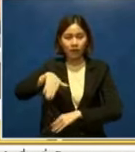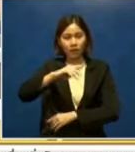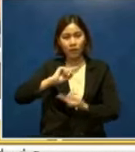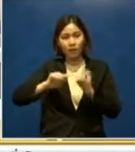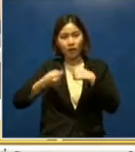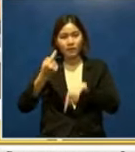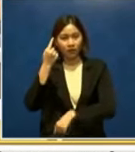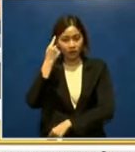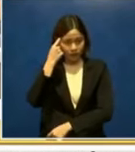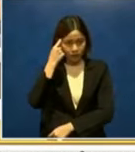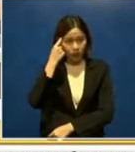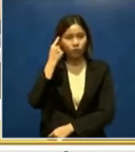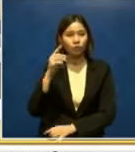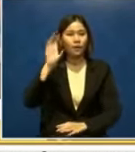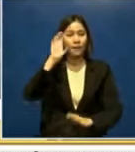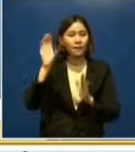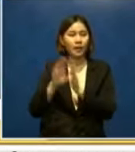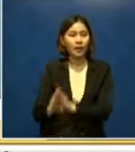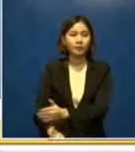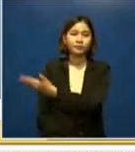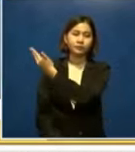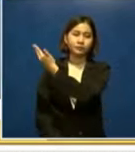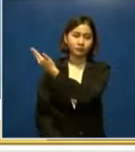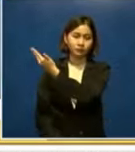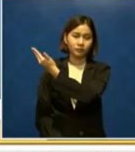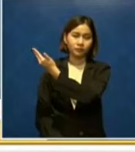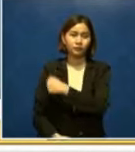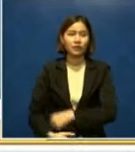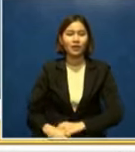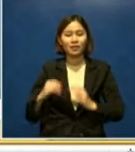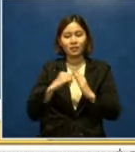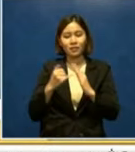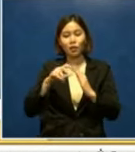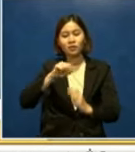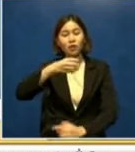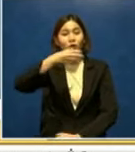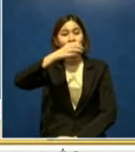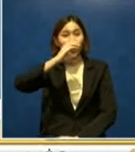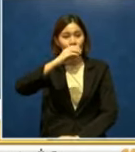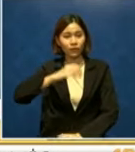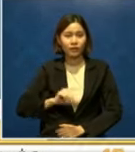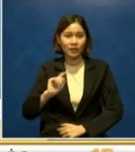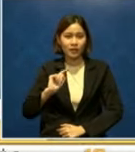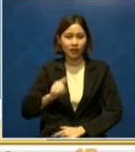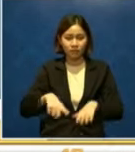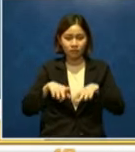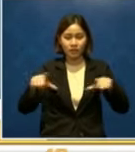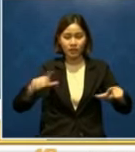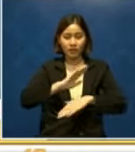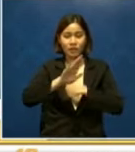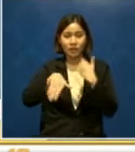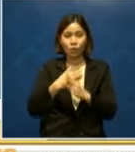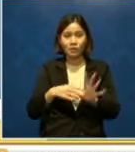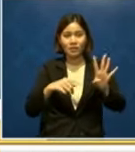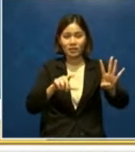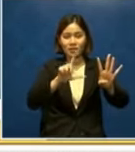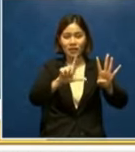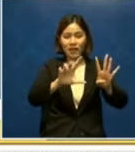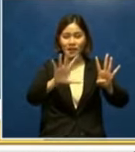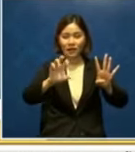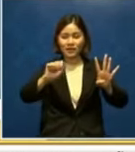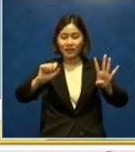สมาชิกได้เห็นครับขอสไลด์ด้วยครับจังหวัดสระแก้วครับท่านประธานครับพื้นที่ทั้งหมด 4,